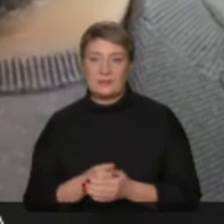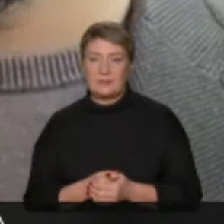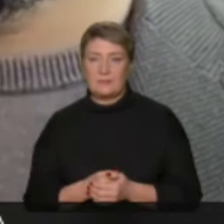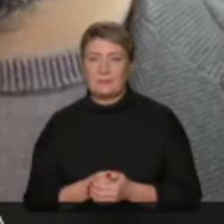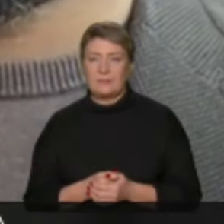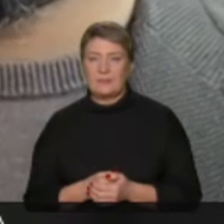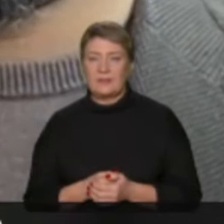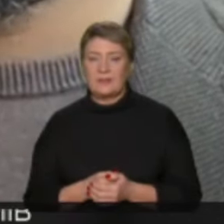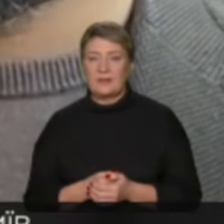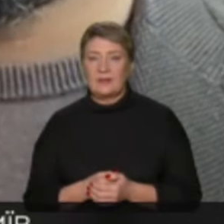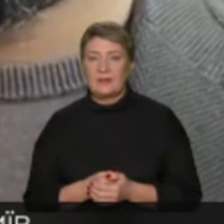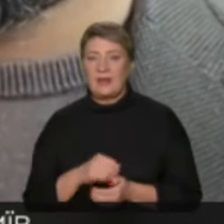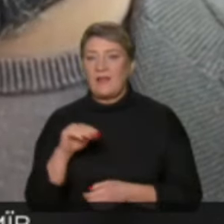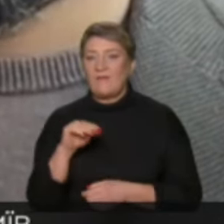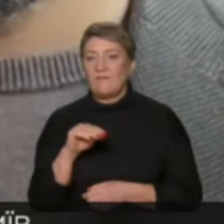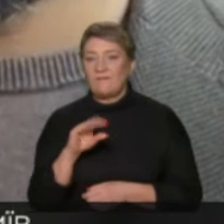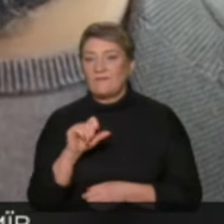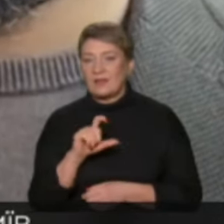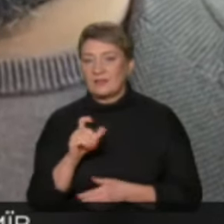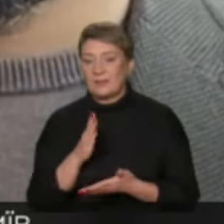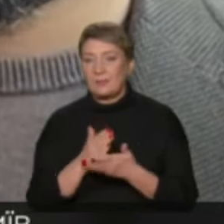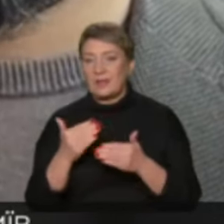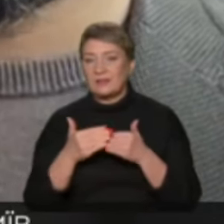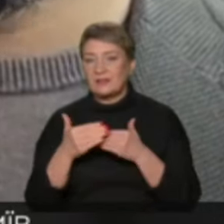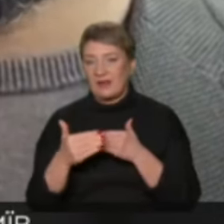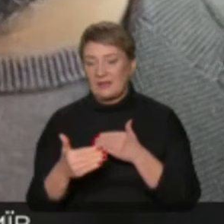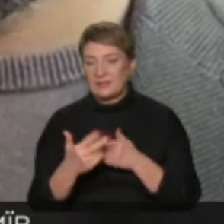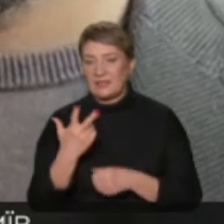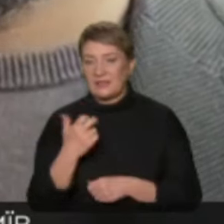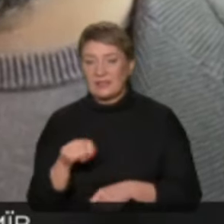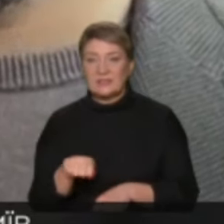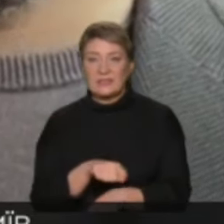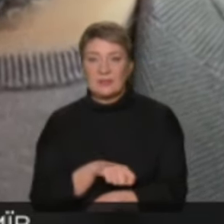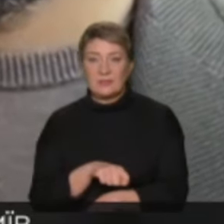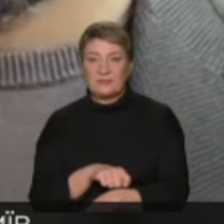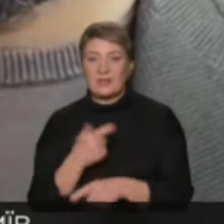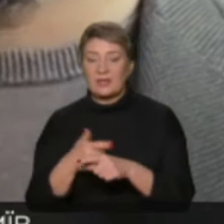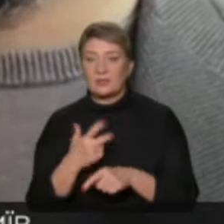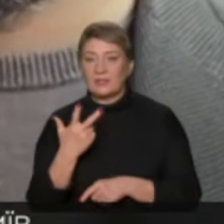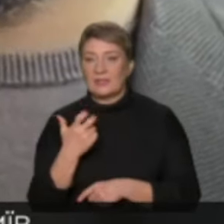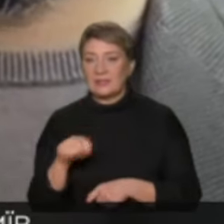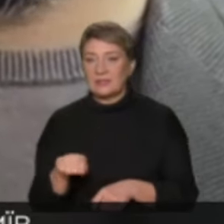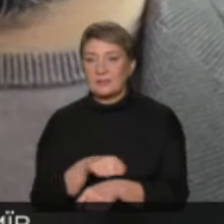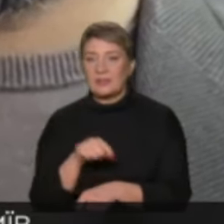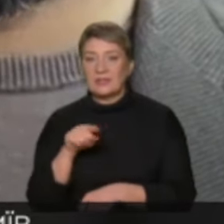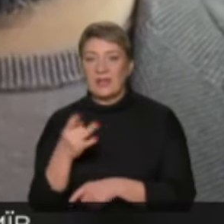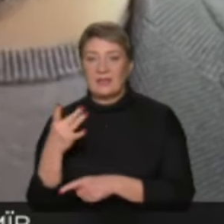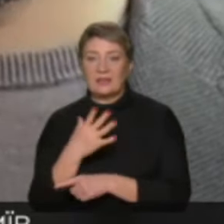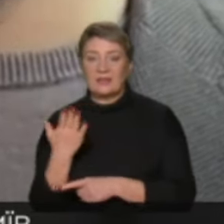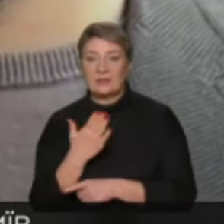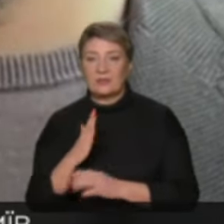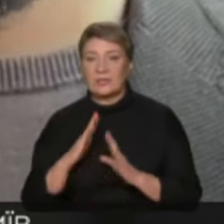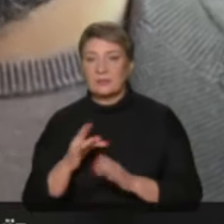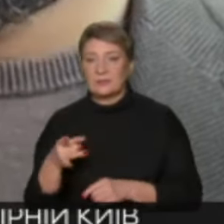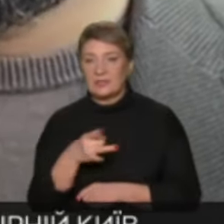имеет дальность 300 километров. А Фатех — это ракеты, которые на 300 километров. Это именно те ракеты, которые Исламская